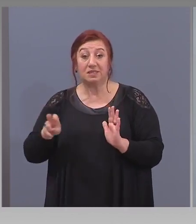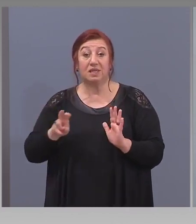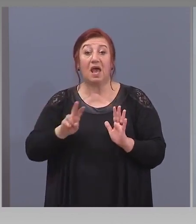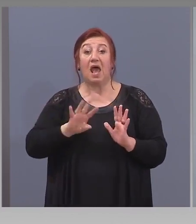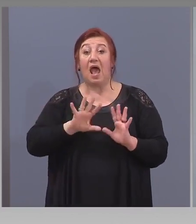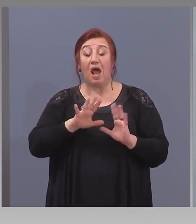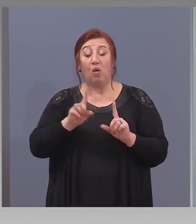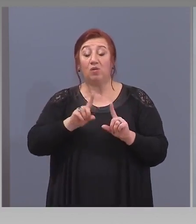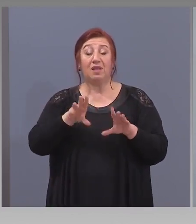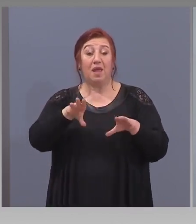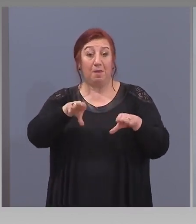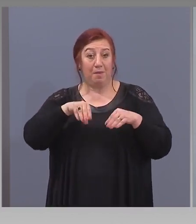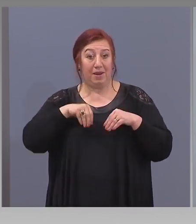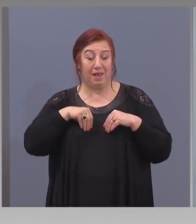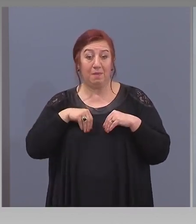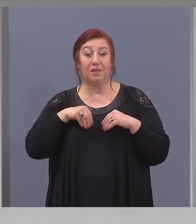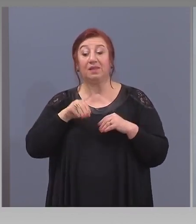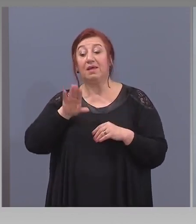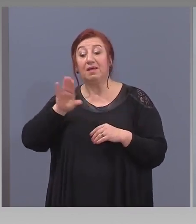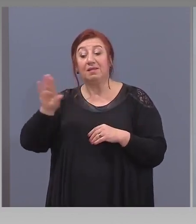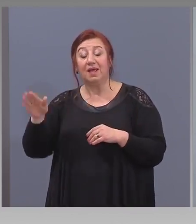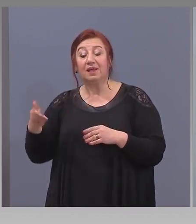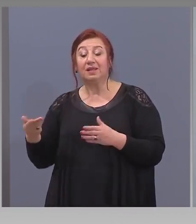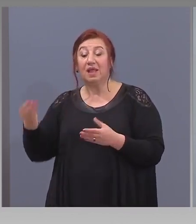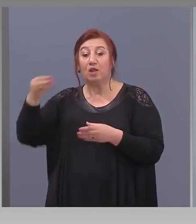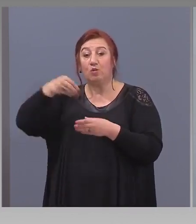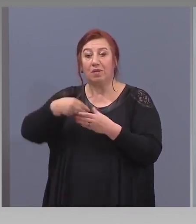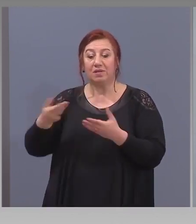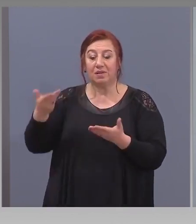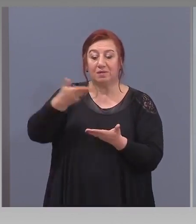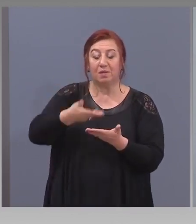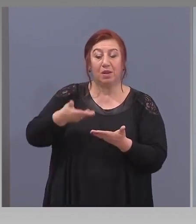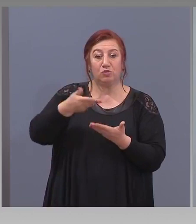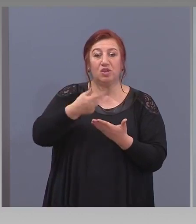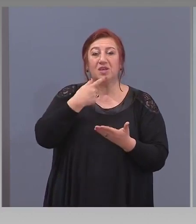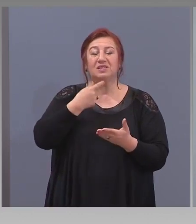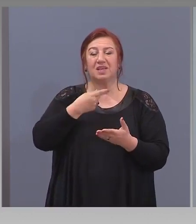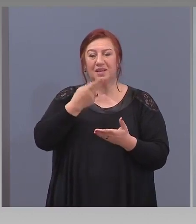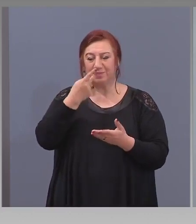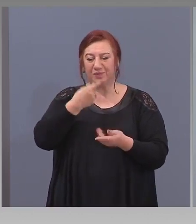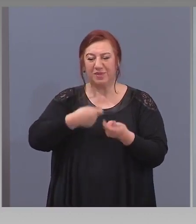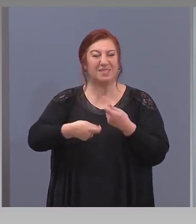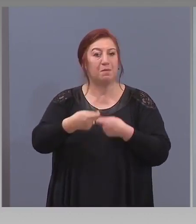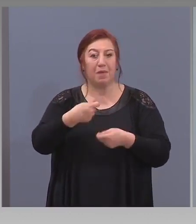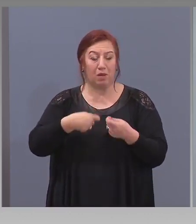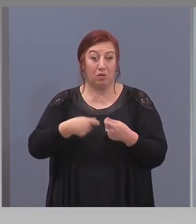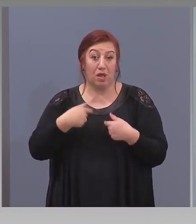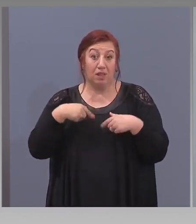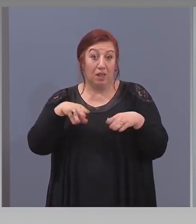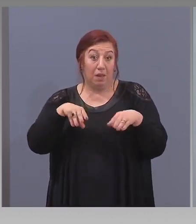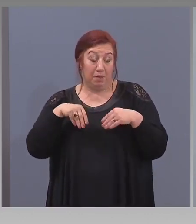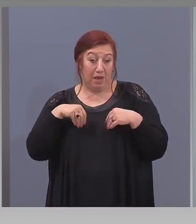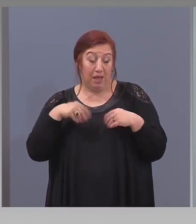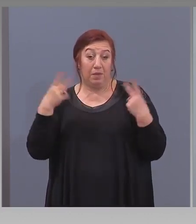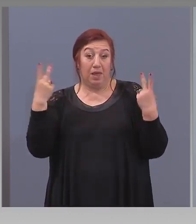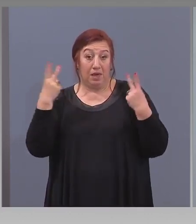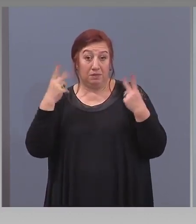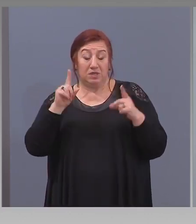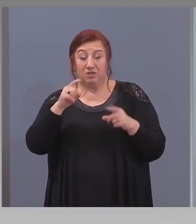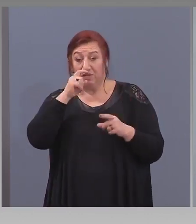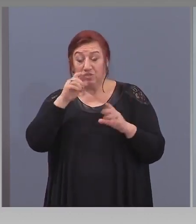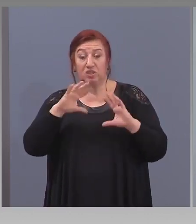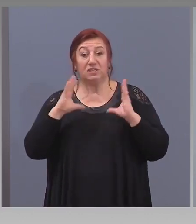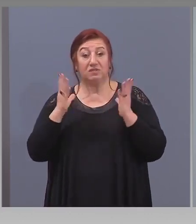приема техните предложения за спекулата. И ние ги приехме. Разбира се, че както всички до сега, те ни